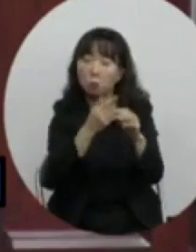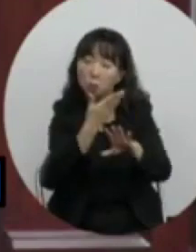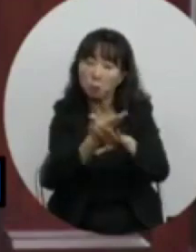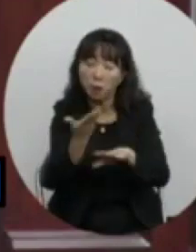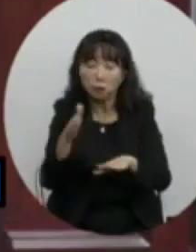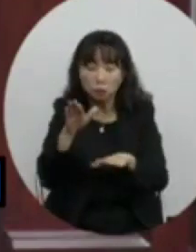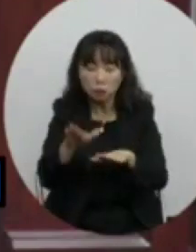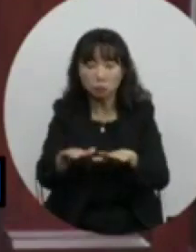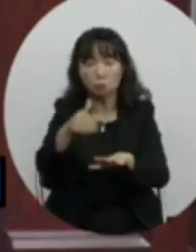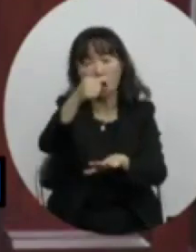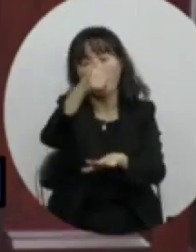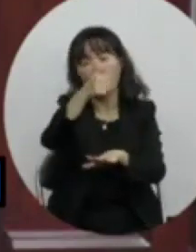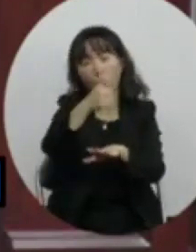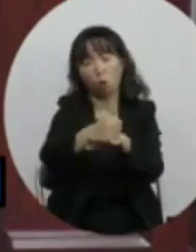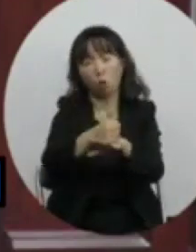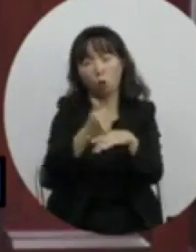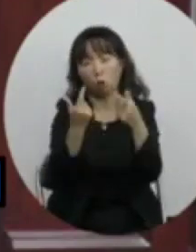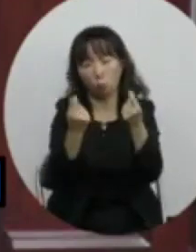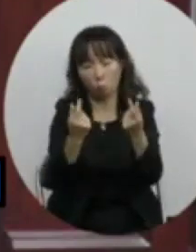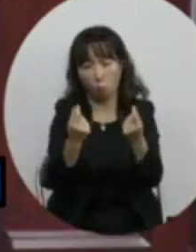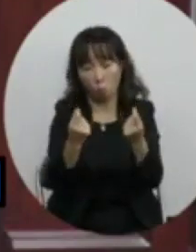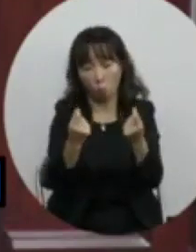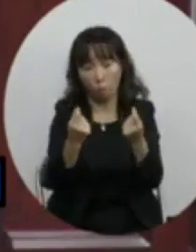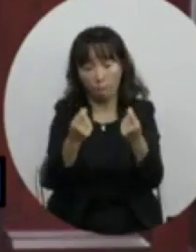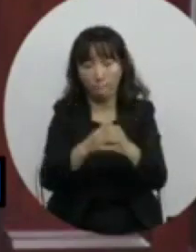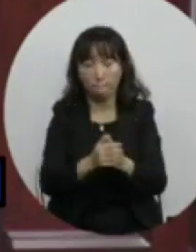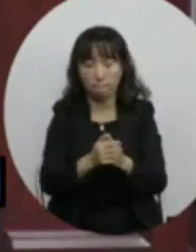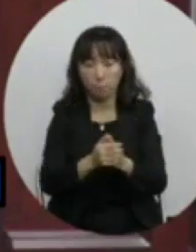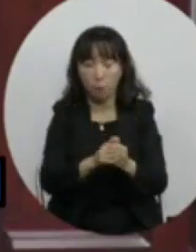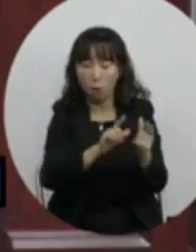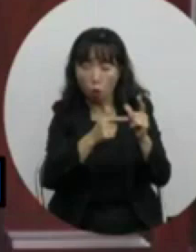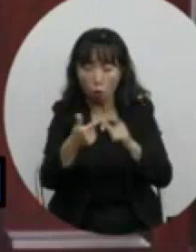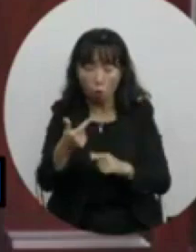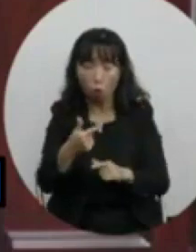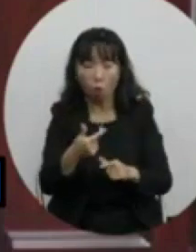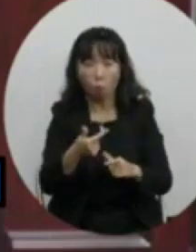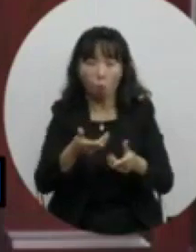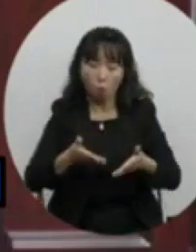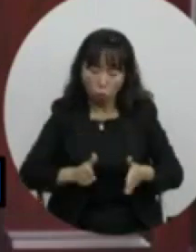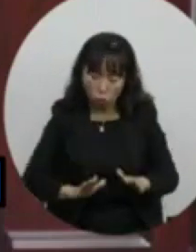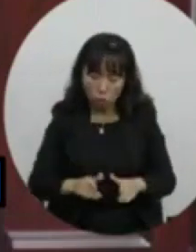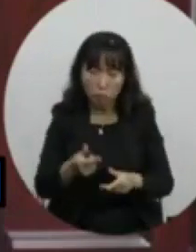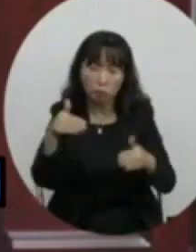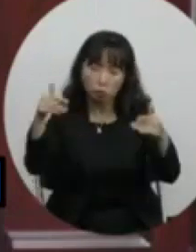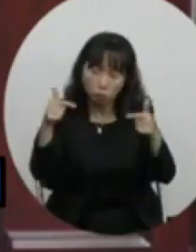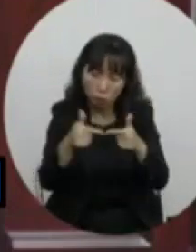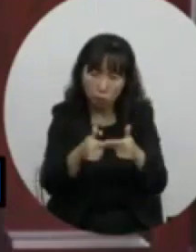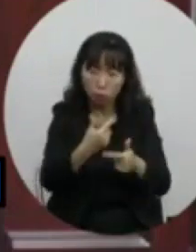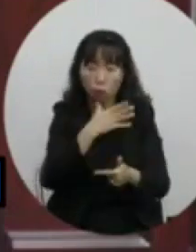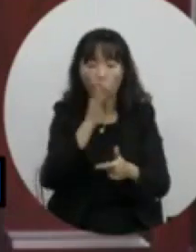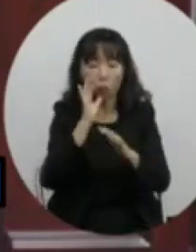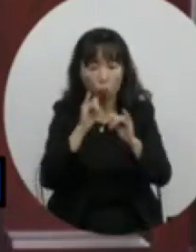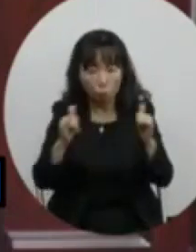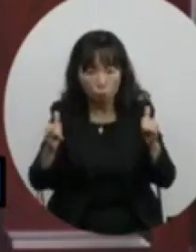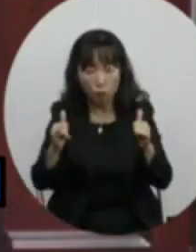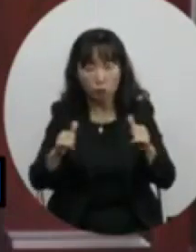지향점은 동일하다고 보여집니다. 저출산, 고령화, 양질의 일자리 부족, 침체된